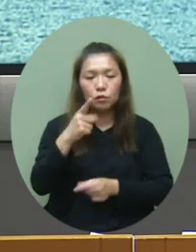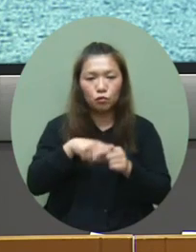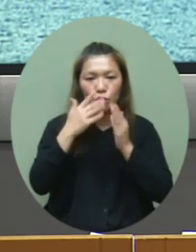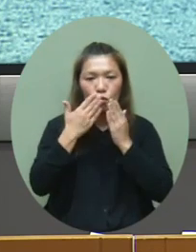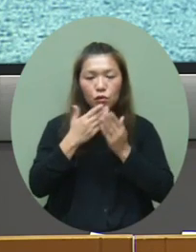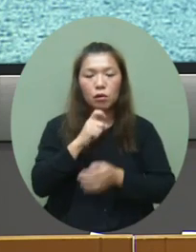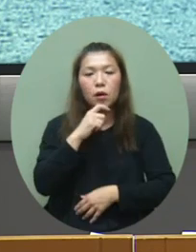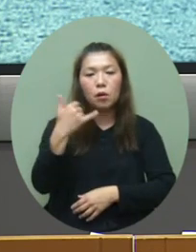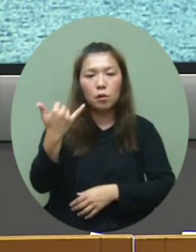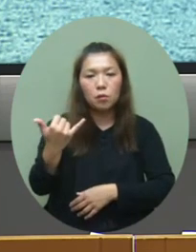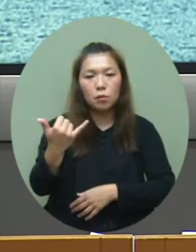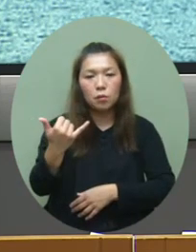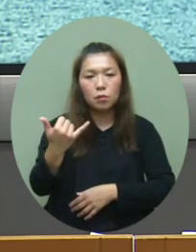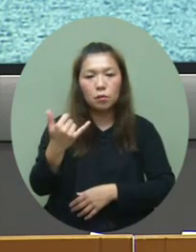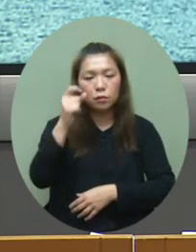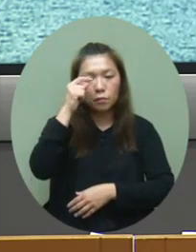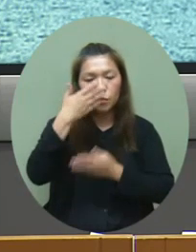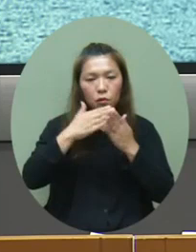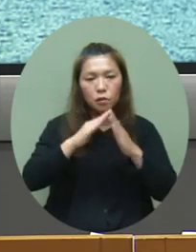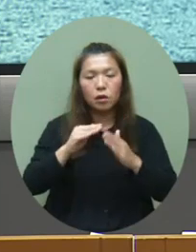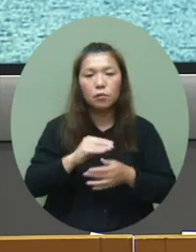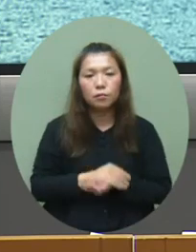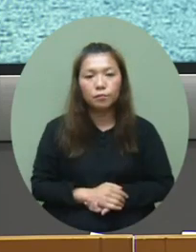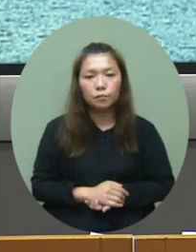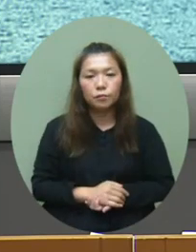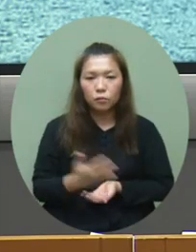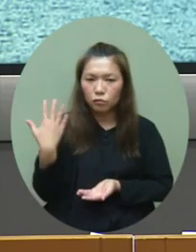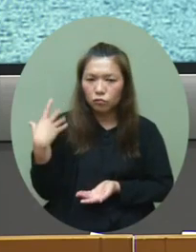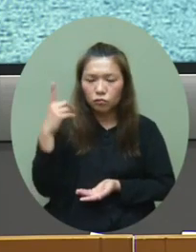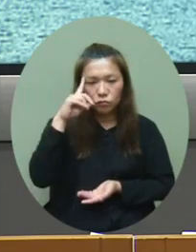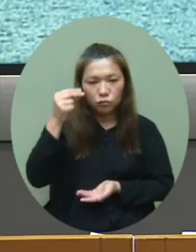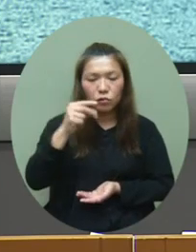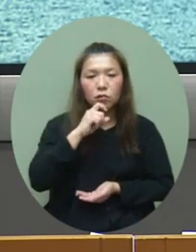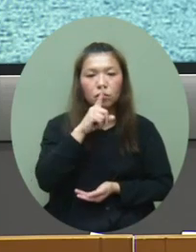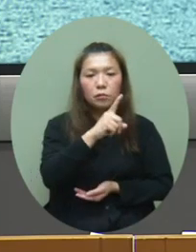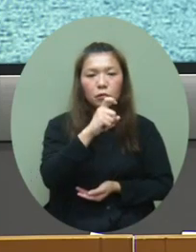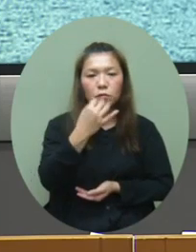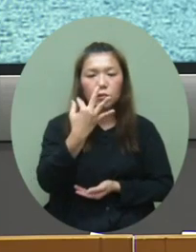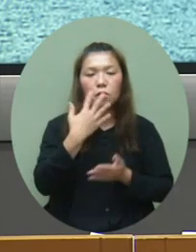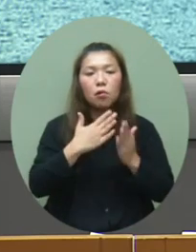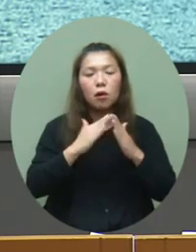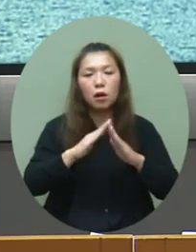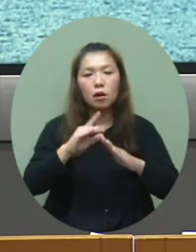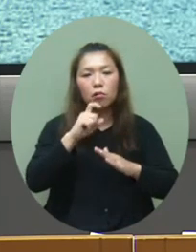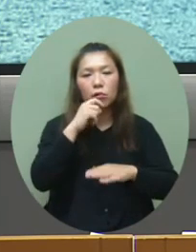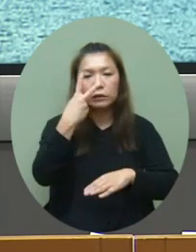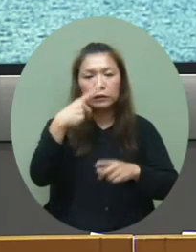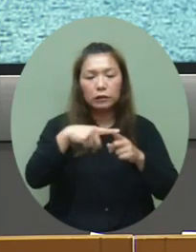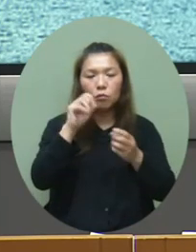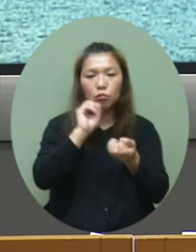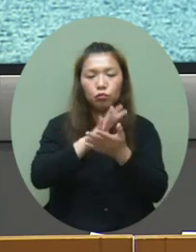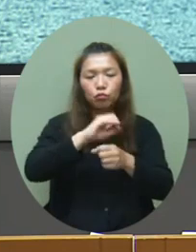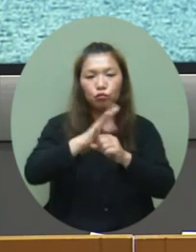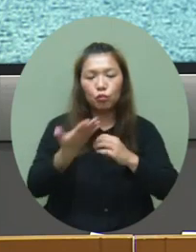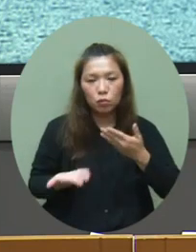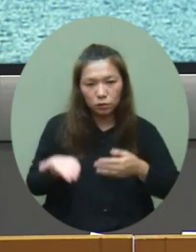學同埋6間特殊學校嘅。咁過去7日咧，就有193間學校咧，就有2個或者2個